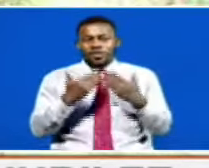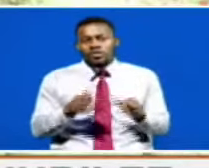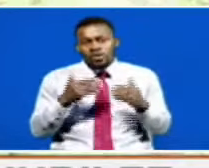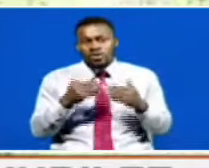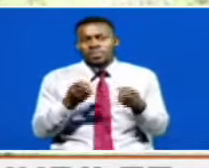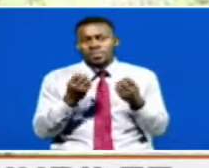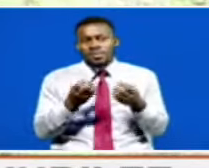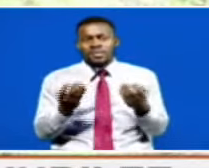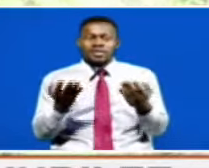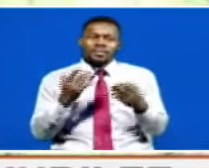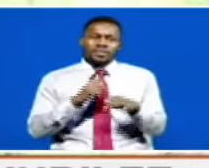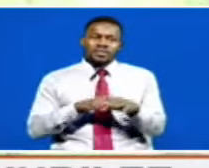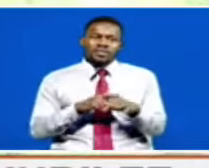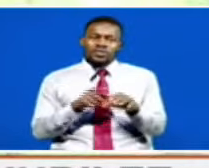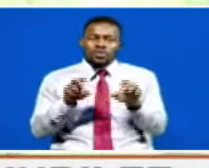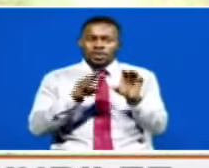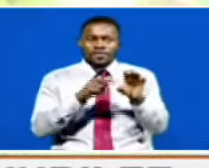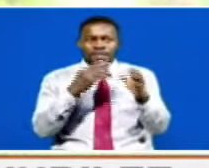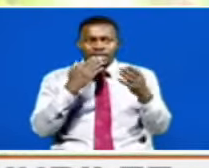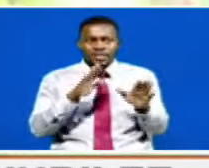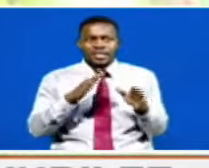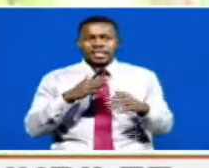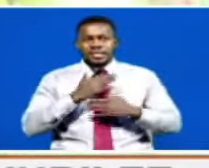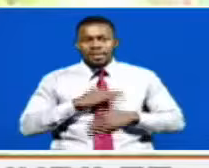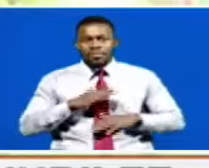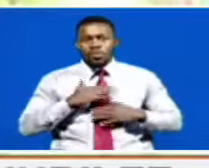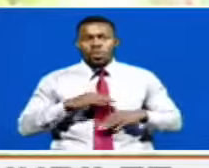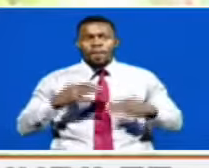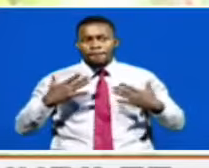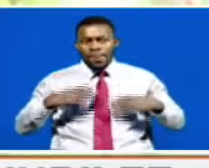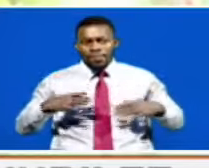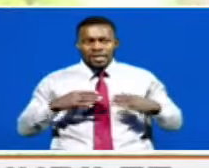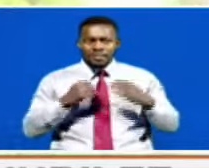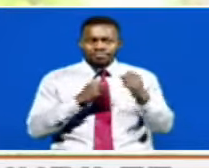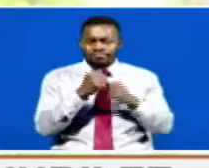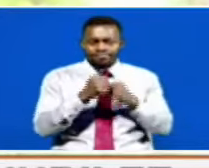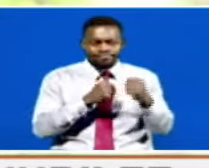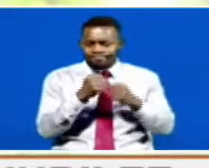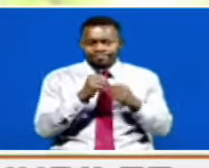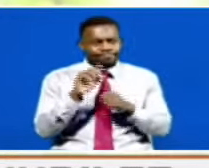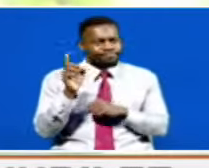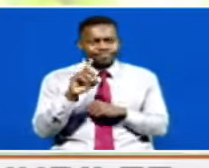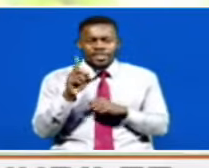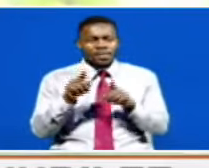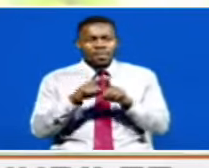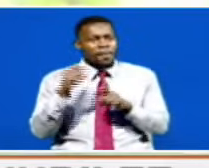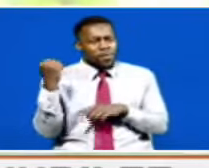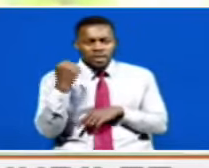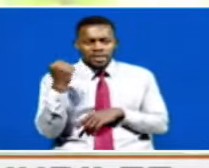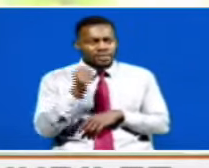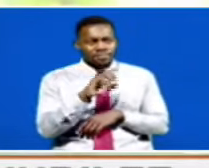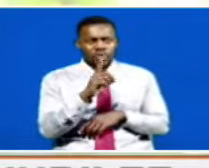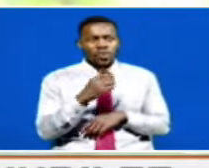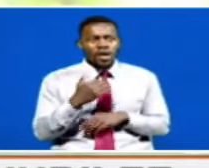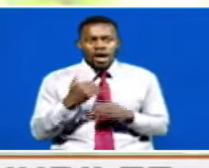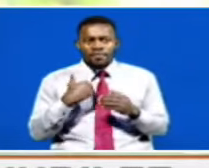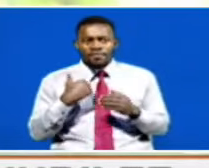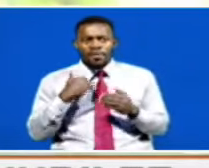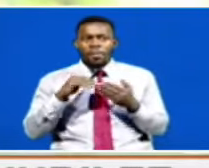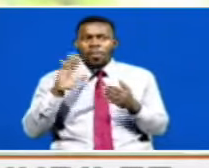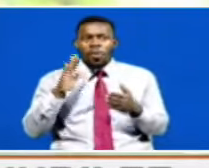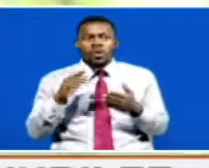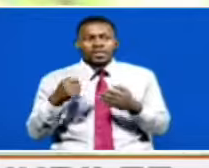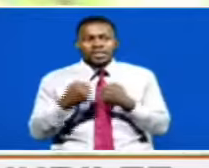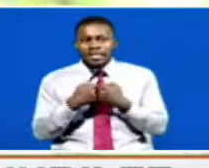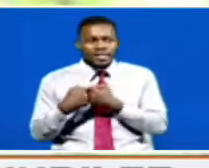Samburu tumesema atuwezani na vita, atuwezani na siasa. We have a lot of challenges kule Samburu for us to be fighting na